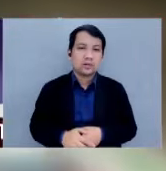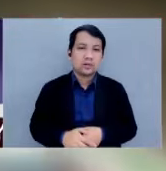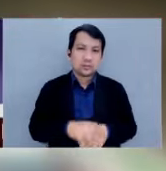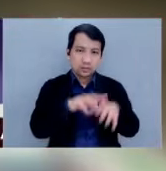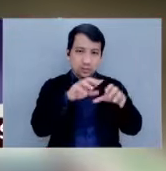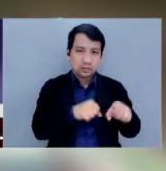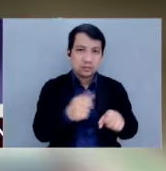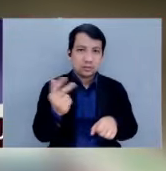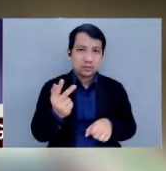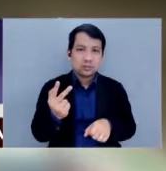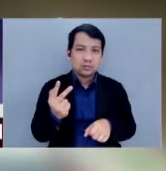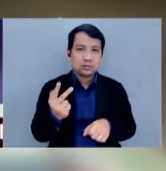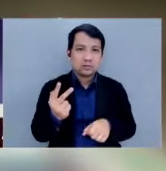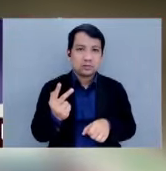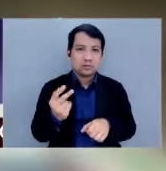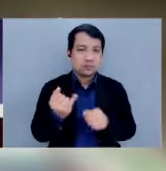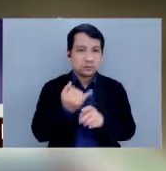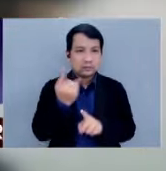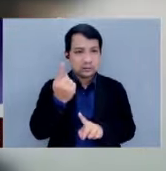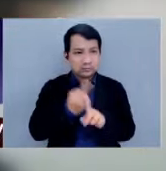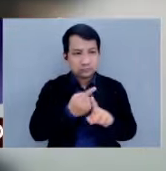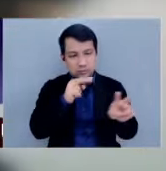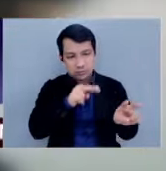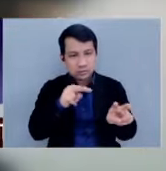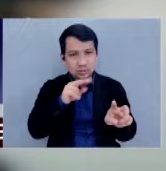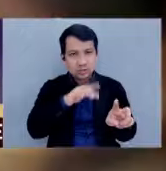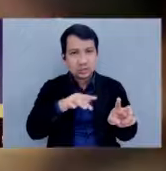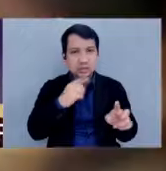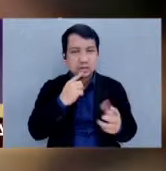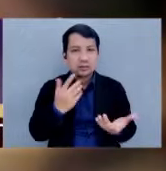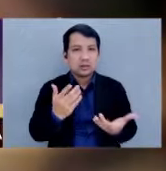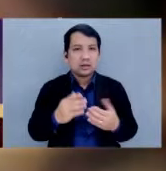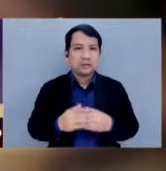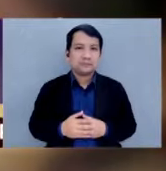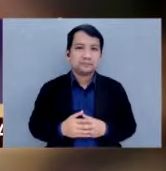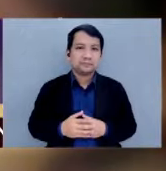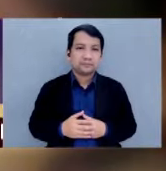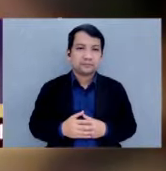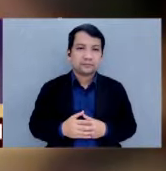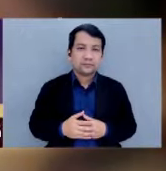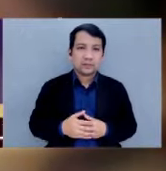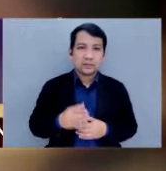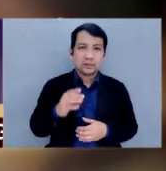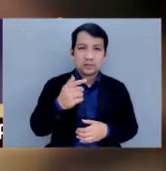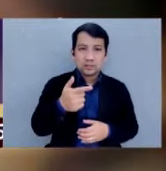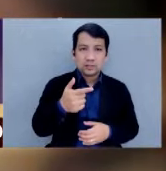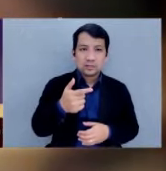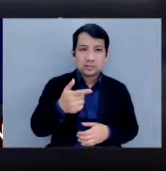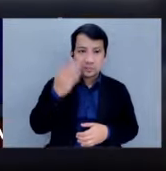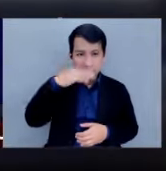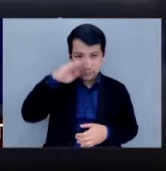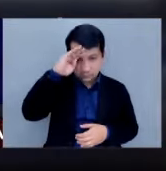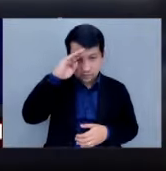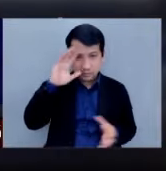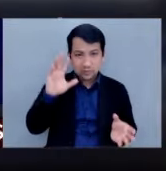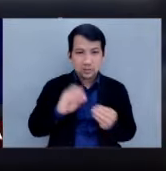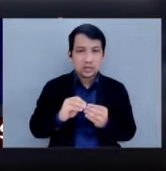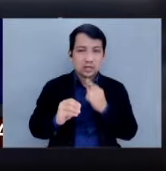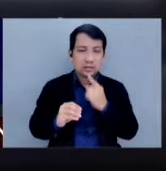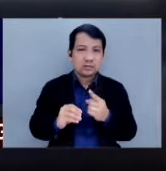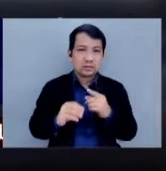suspect na ilang buwang tiniktikan ng mga otoridad. Sa General Trias City sa Cavite, nasabat din ng mga pulis